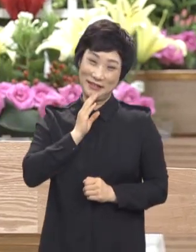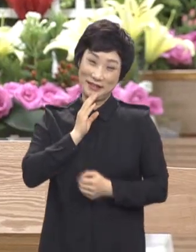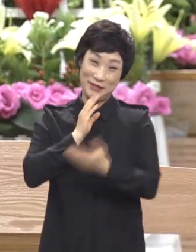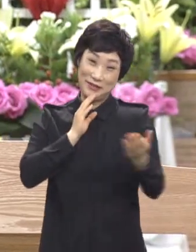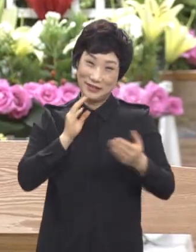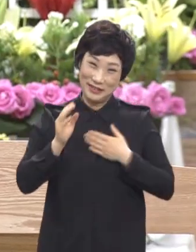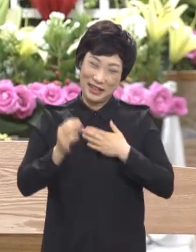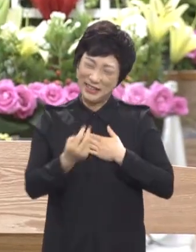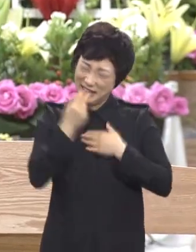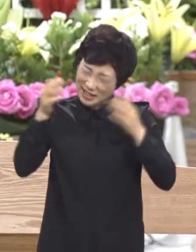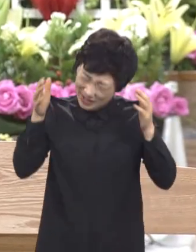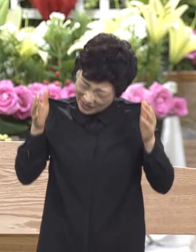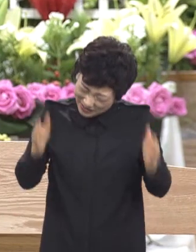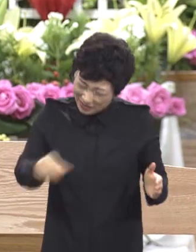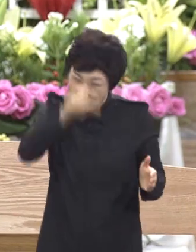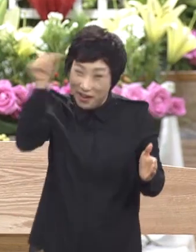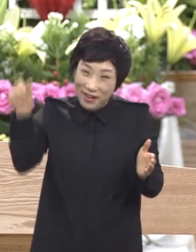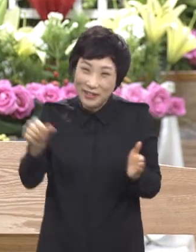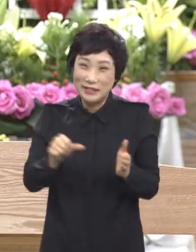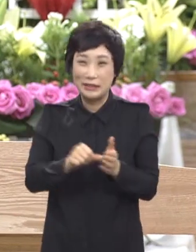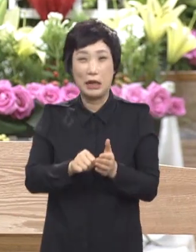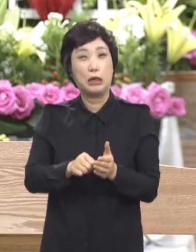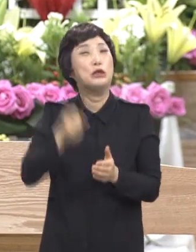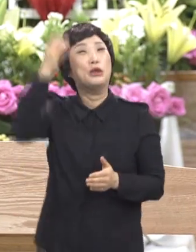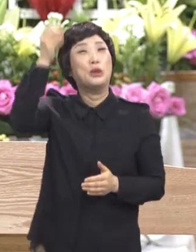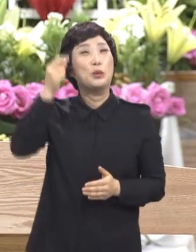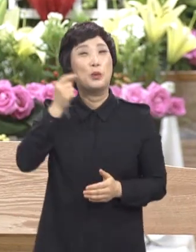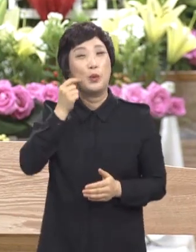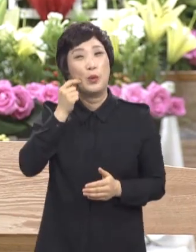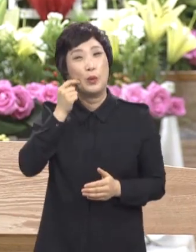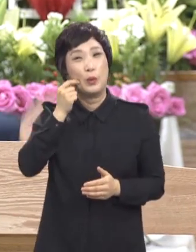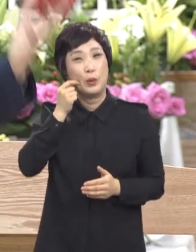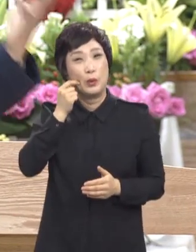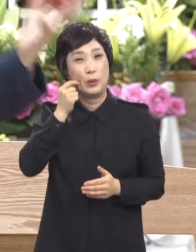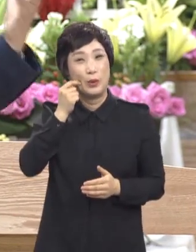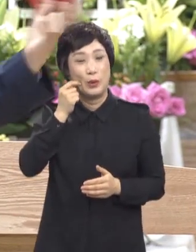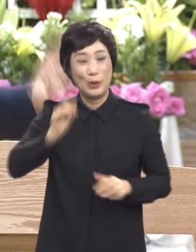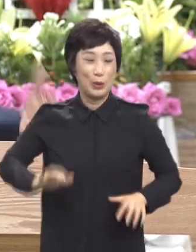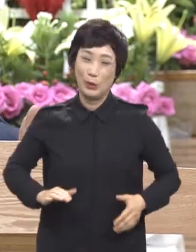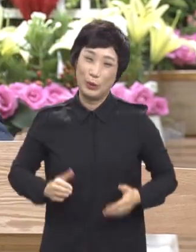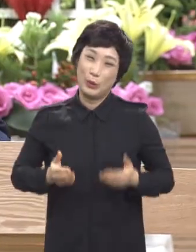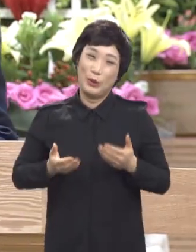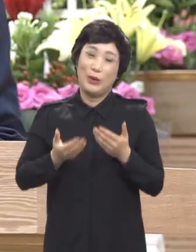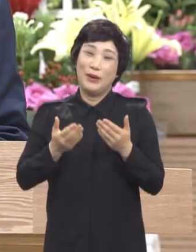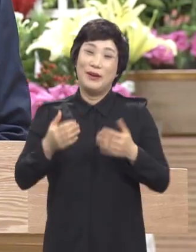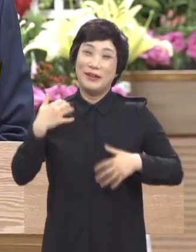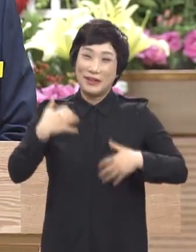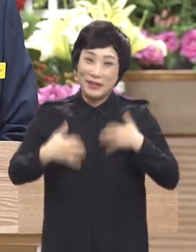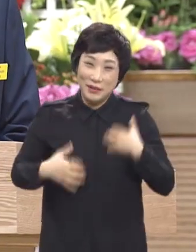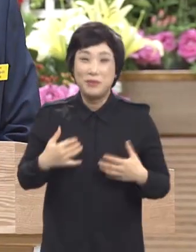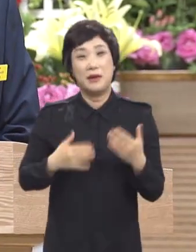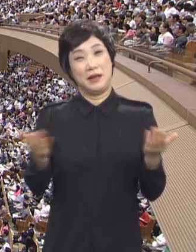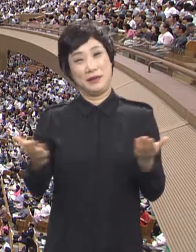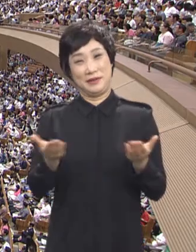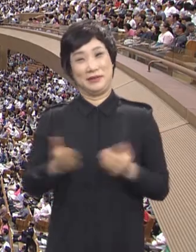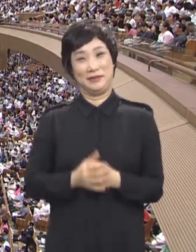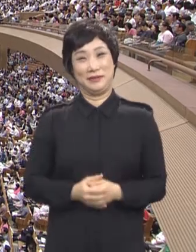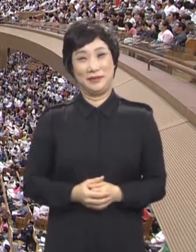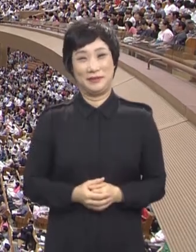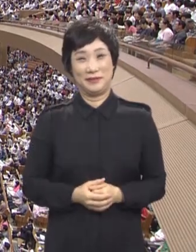내 평생에 잊을 수 없는 흥분되는 기쁨의 사건입니다.